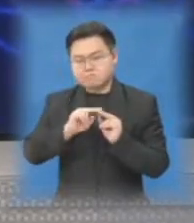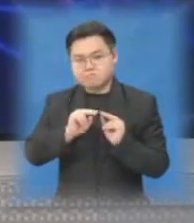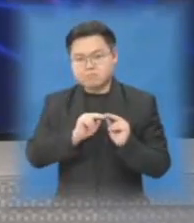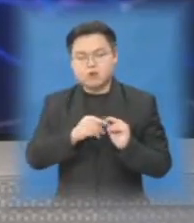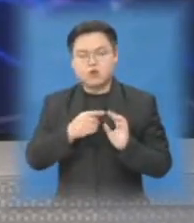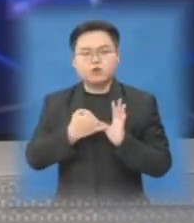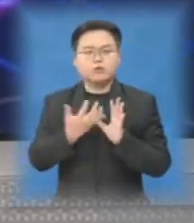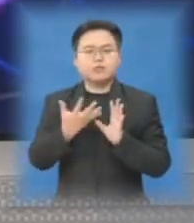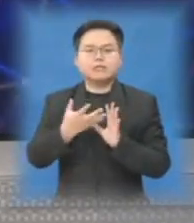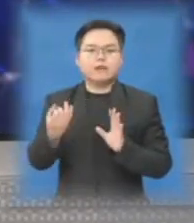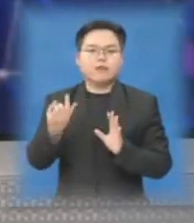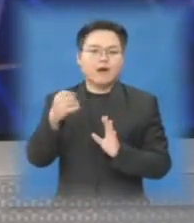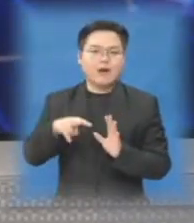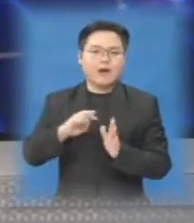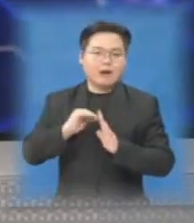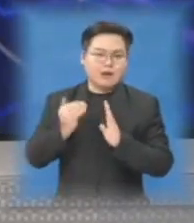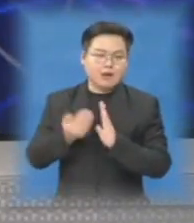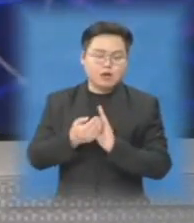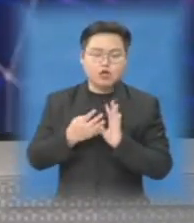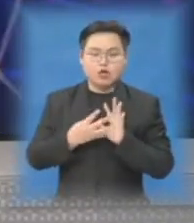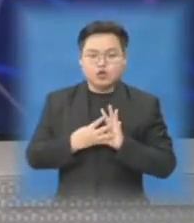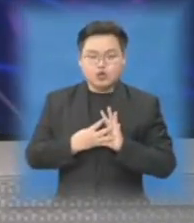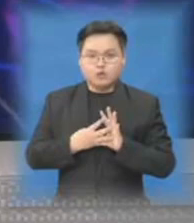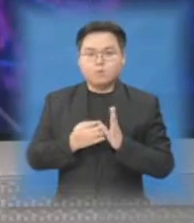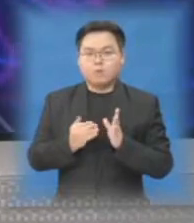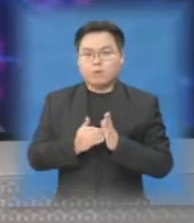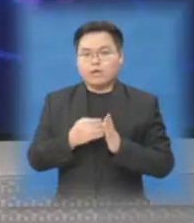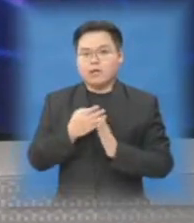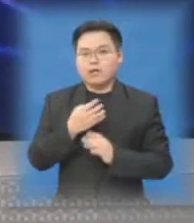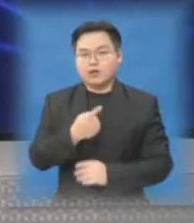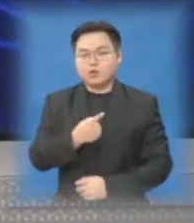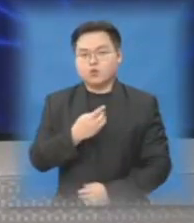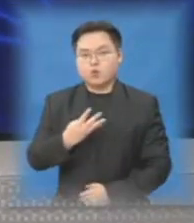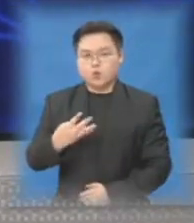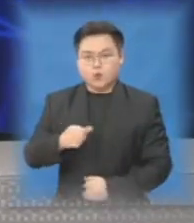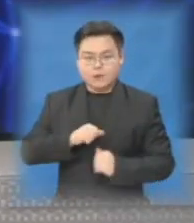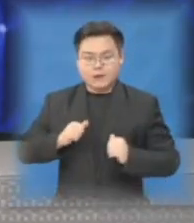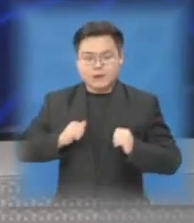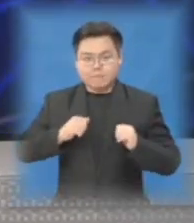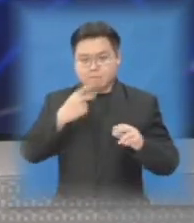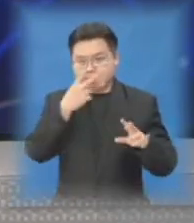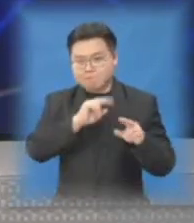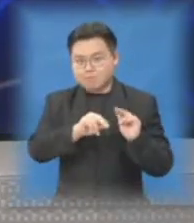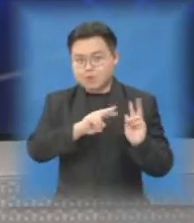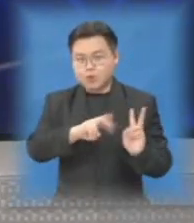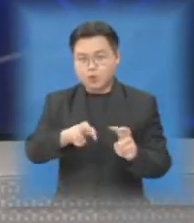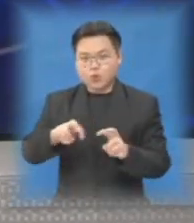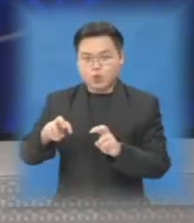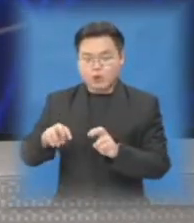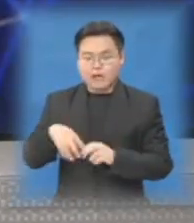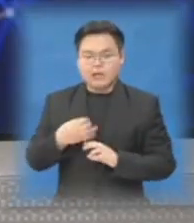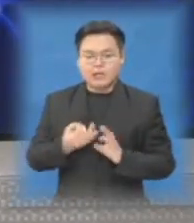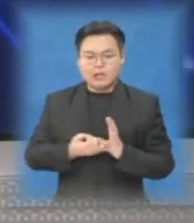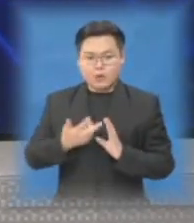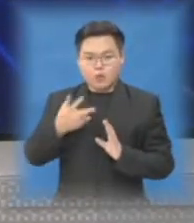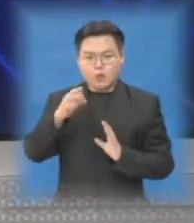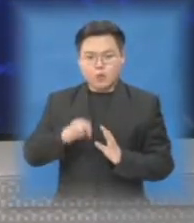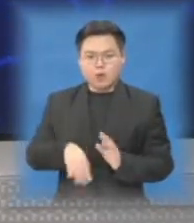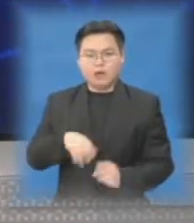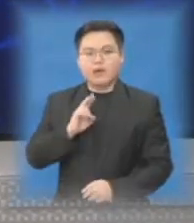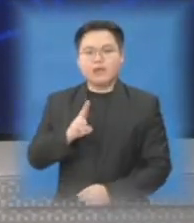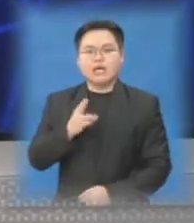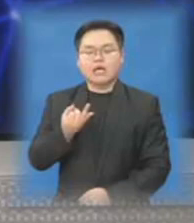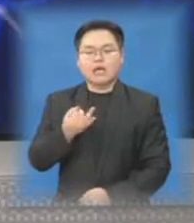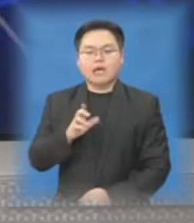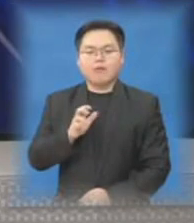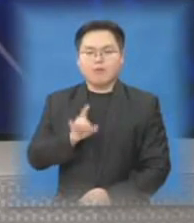6500 орхийн 9144 иргэний дунд судалгаа явуулсан байна. Тус судалгаагаар 73% нь кибер гэмт хэрэгээс урьдчилан